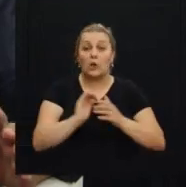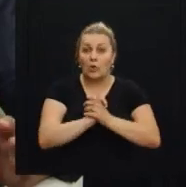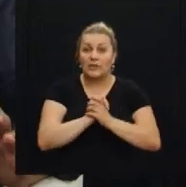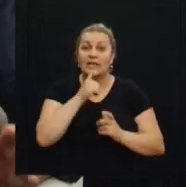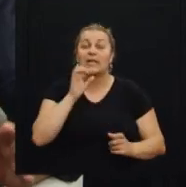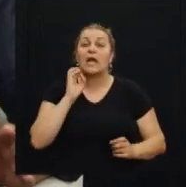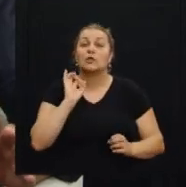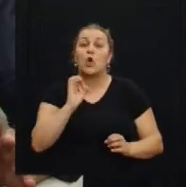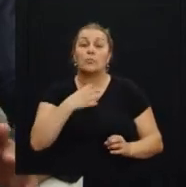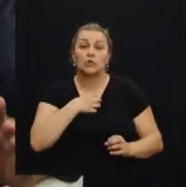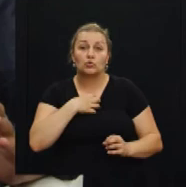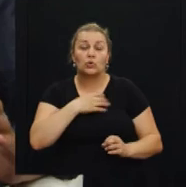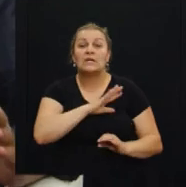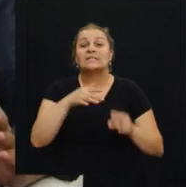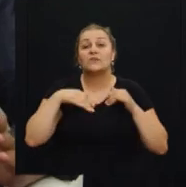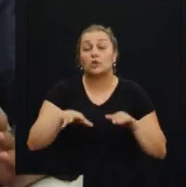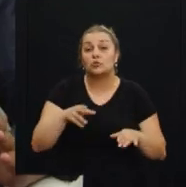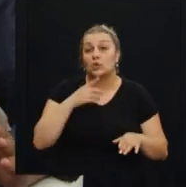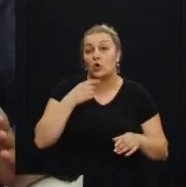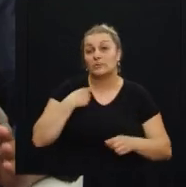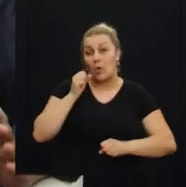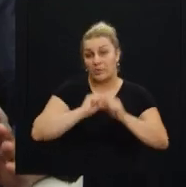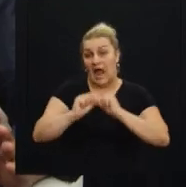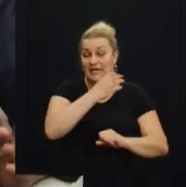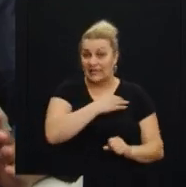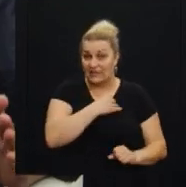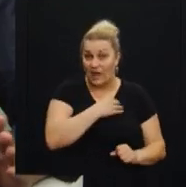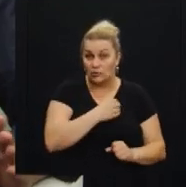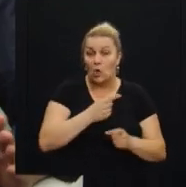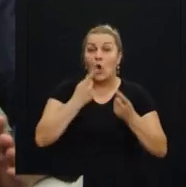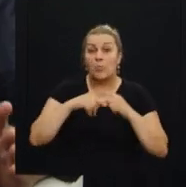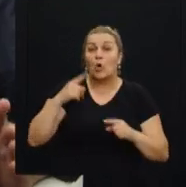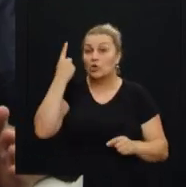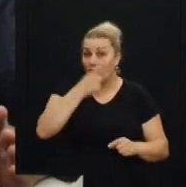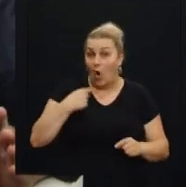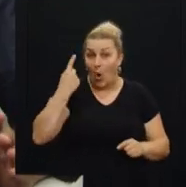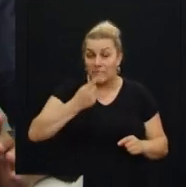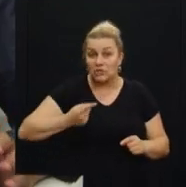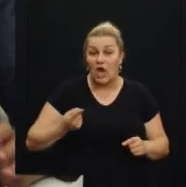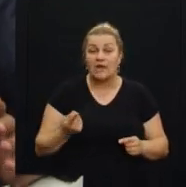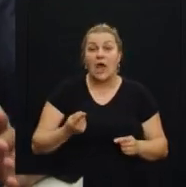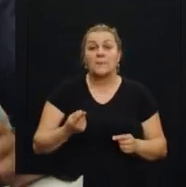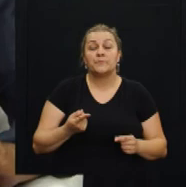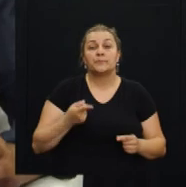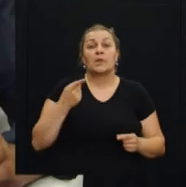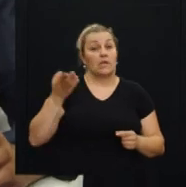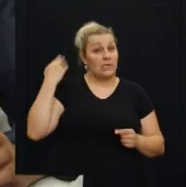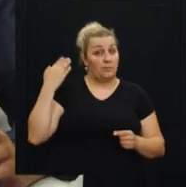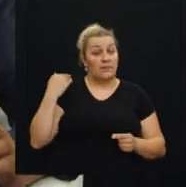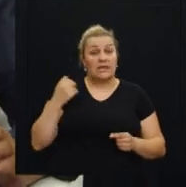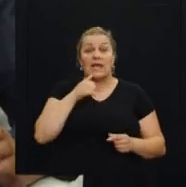nas ljudi koji smo branili Hrvatsku iz 114. brigade, pogotovo Mišana, a ne spomenuti ulogu i onda i